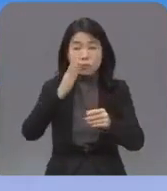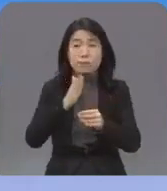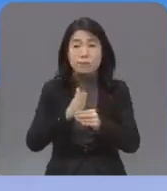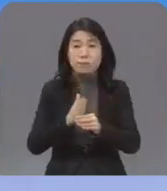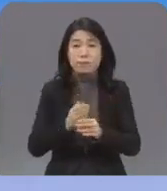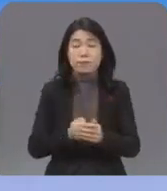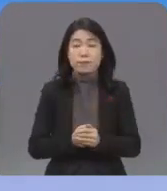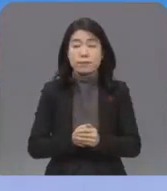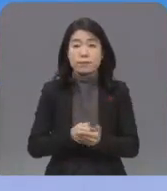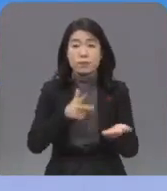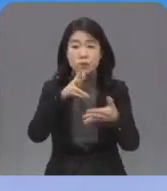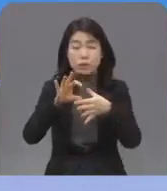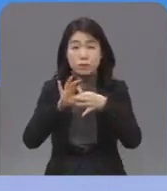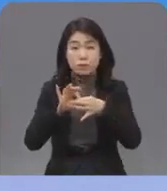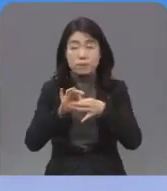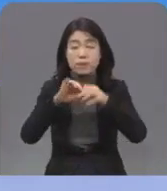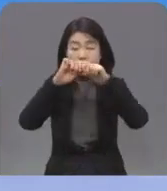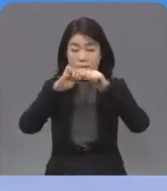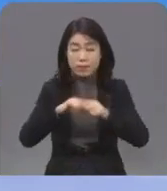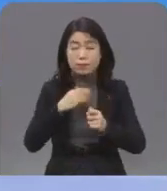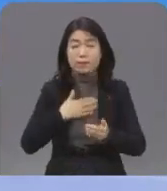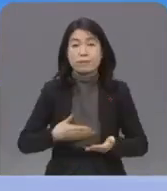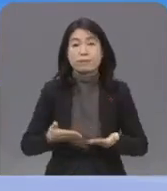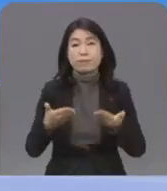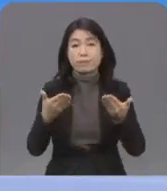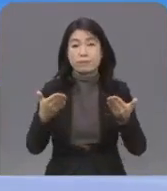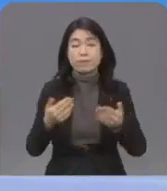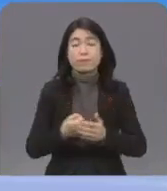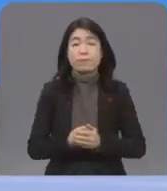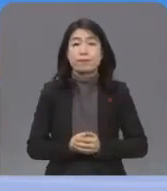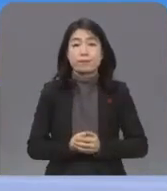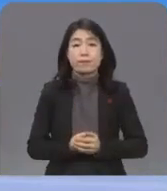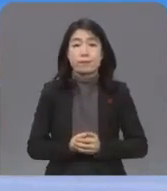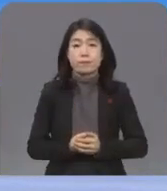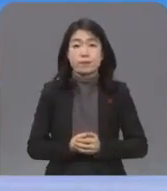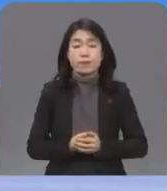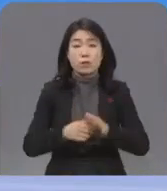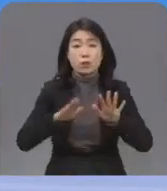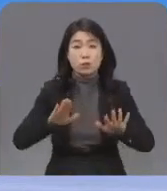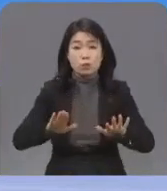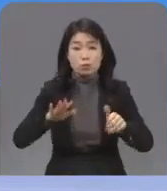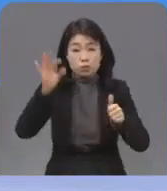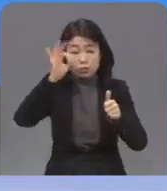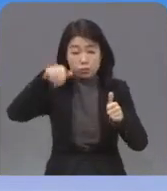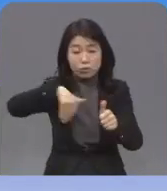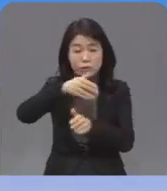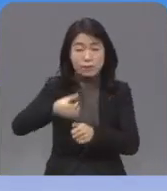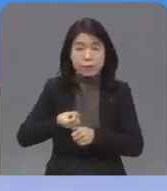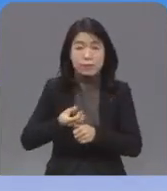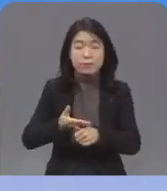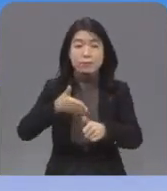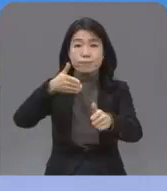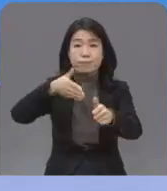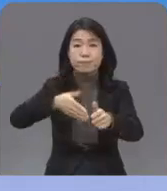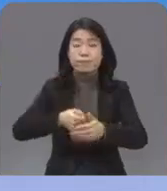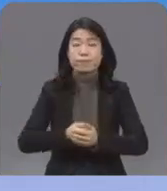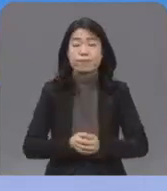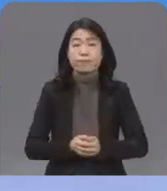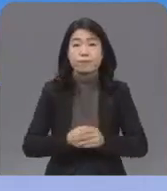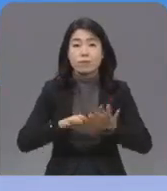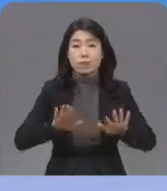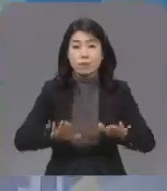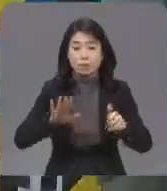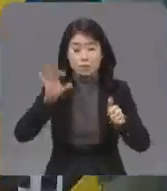있습니다. 취재 기자 연결해서 자세한 내용 들어보겠습니다. 양창희 기자, 오늘 수색 상황 전해주시죠. 네,